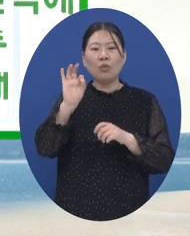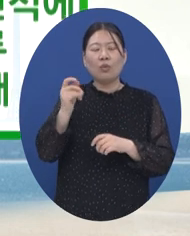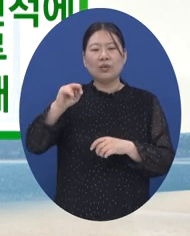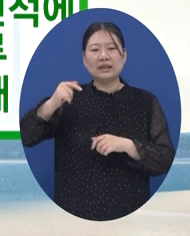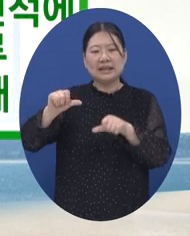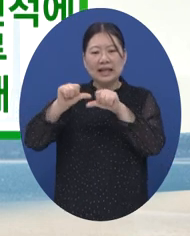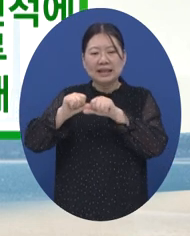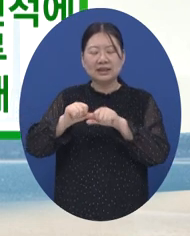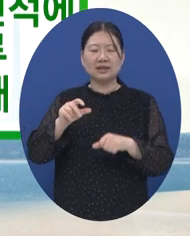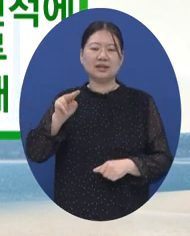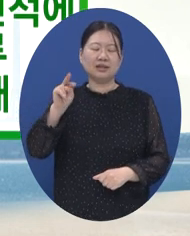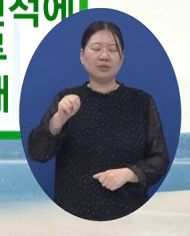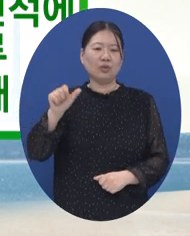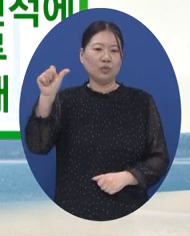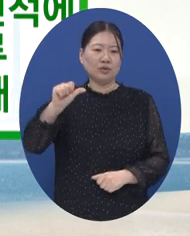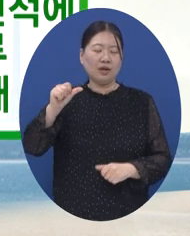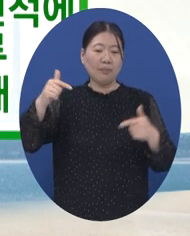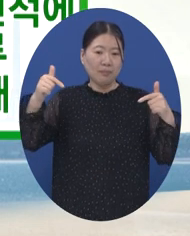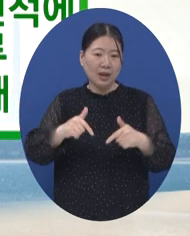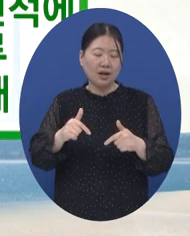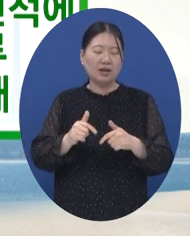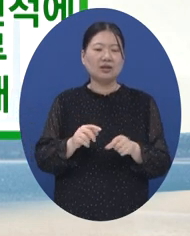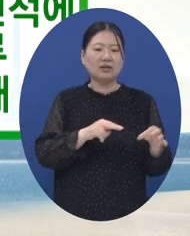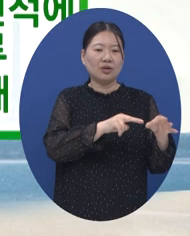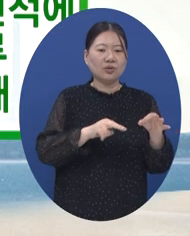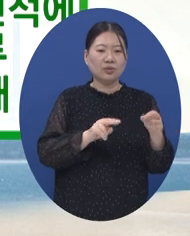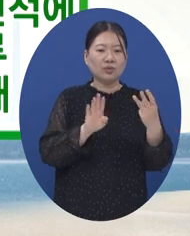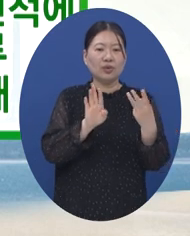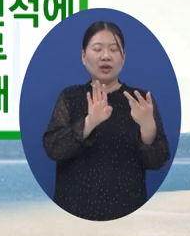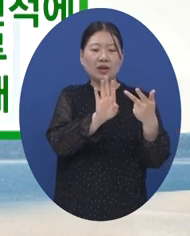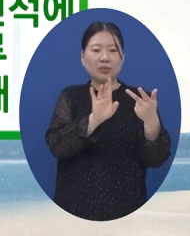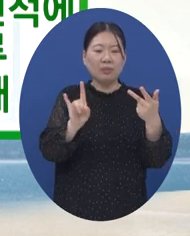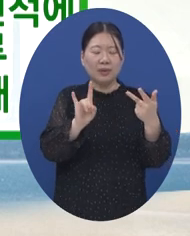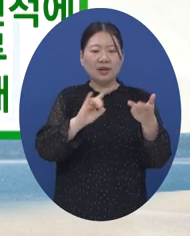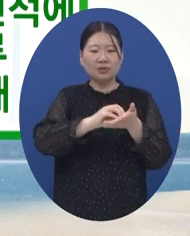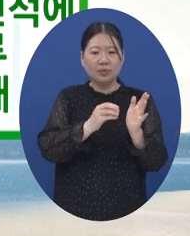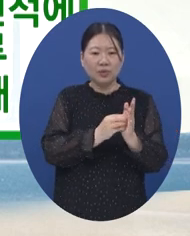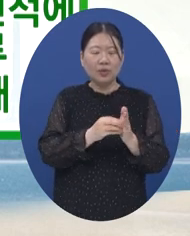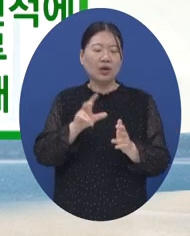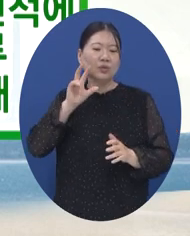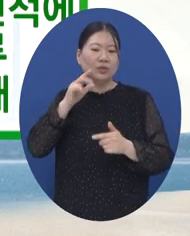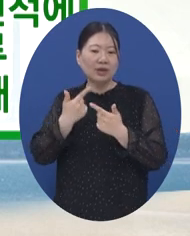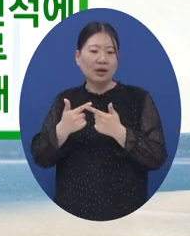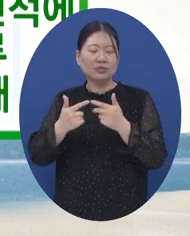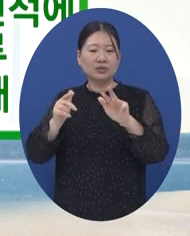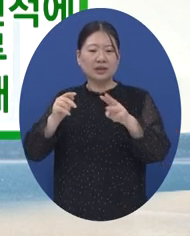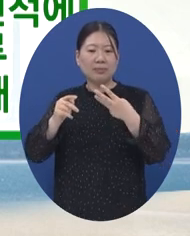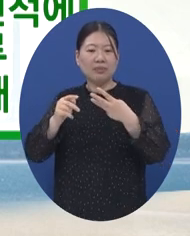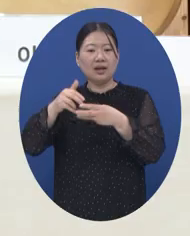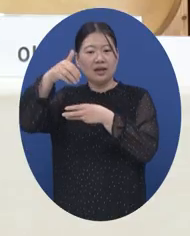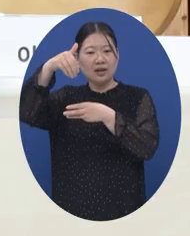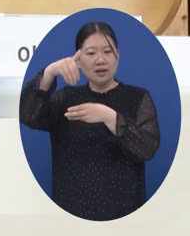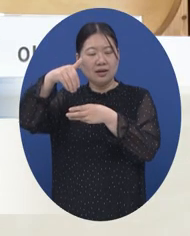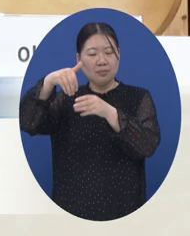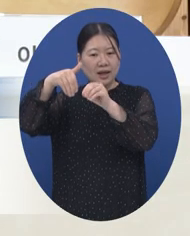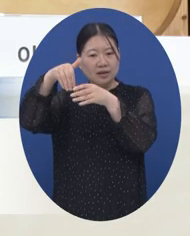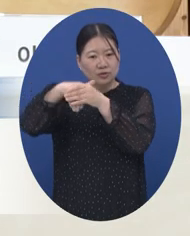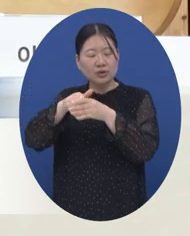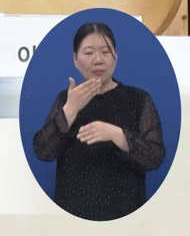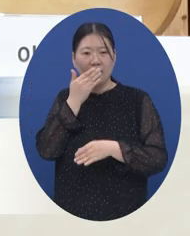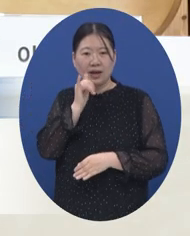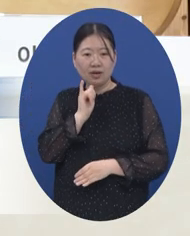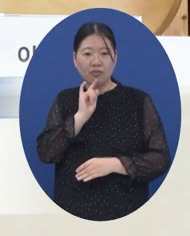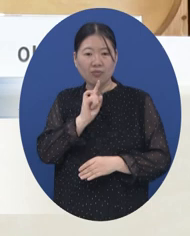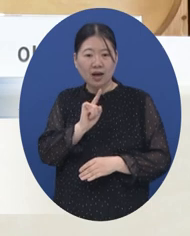2천 톤 감축으로 여의도 7배에 달하는 면적에 소나무 300만여 그루를 심는 효과가 있습니다. 화석 연료